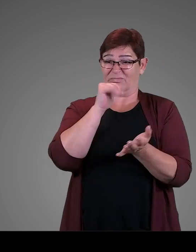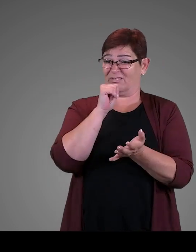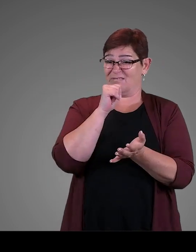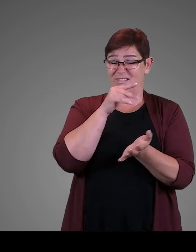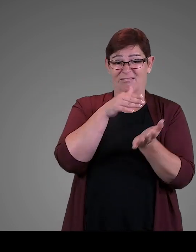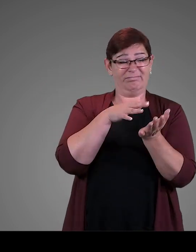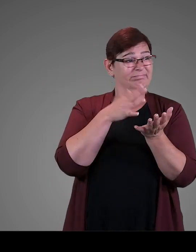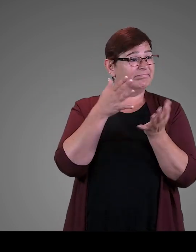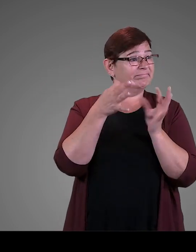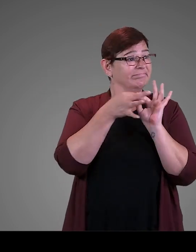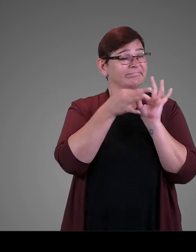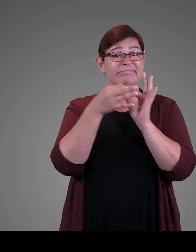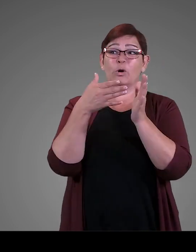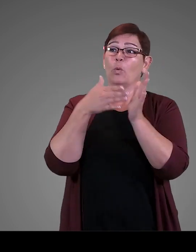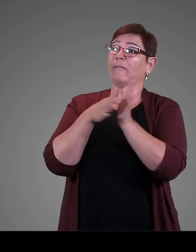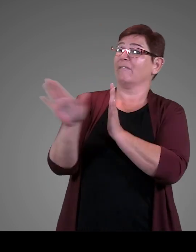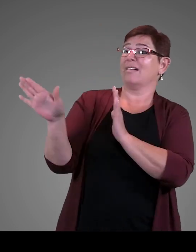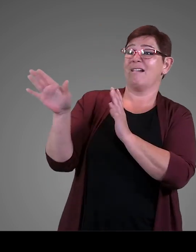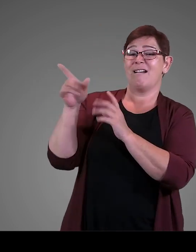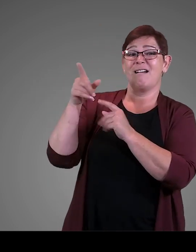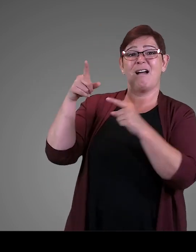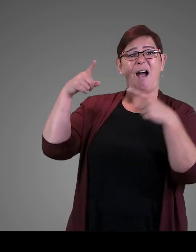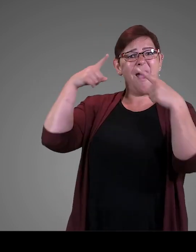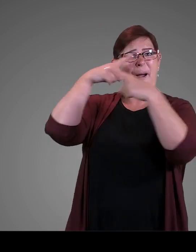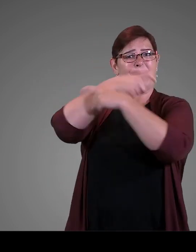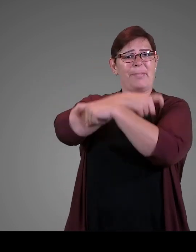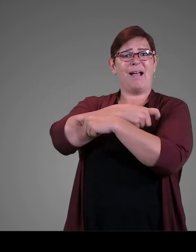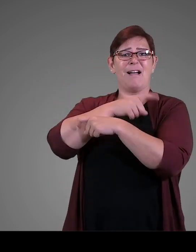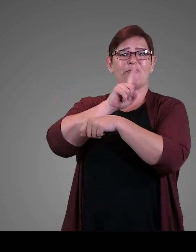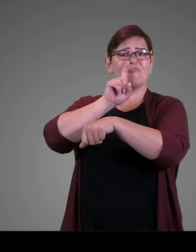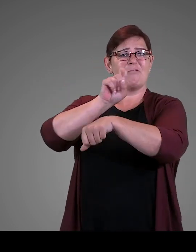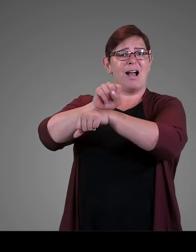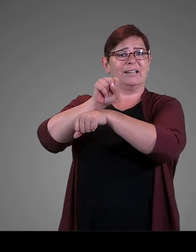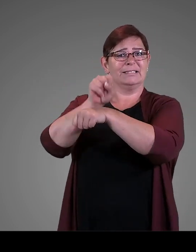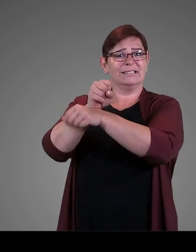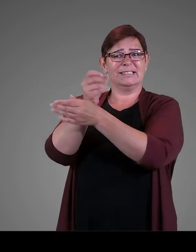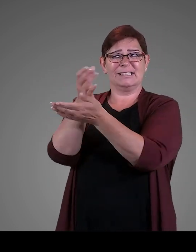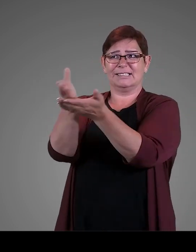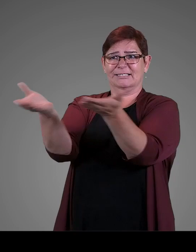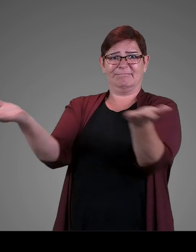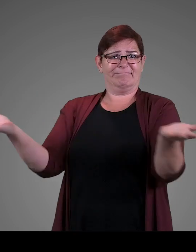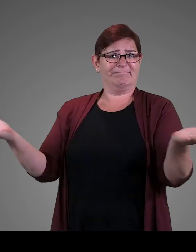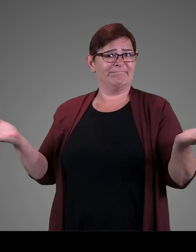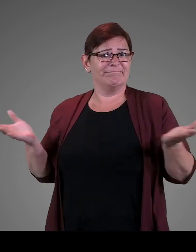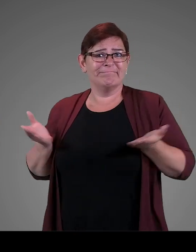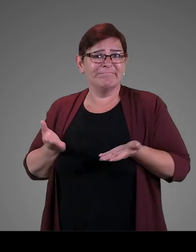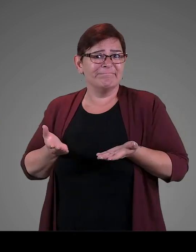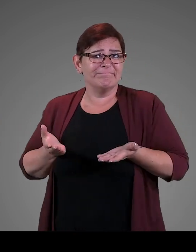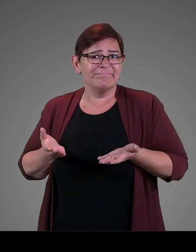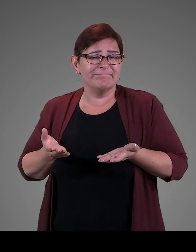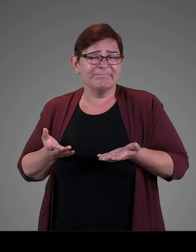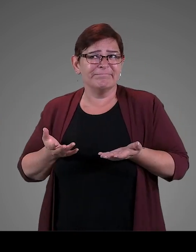les réalités très complexes là, qu'on a dans la salle. Alors,